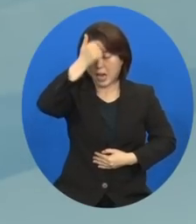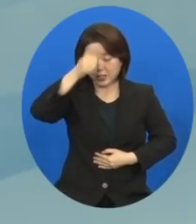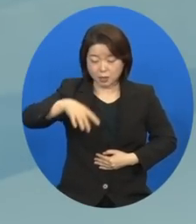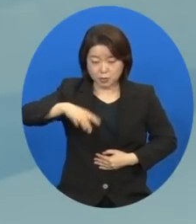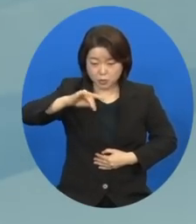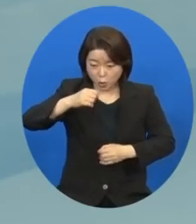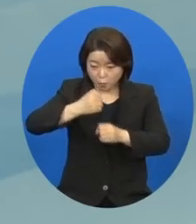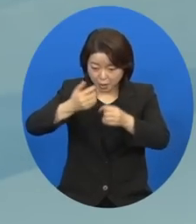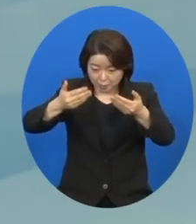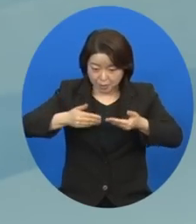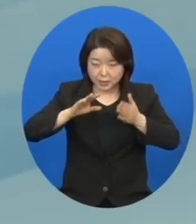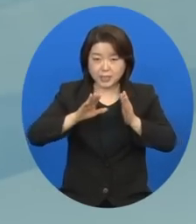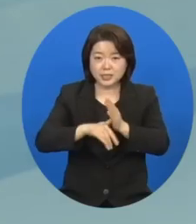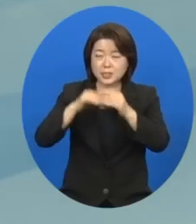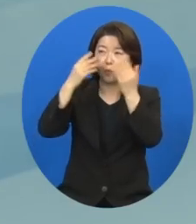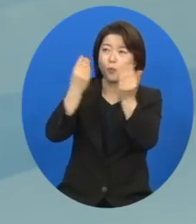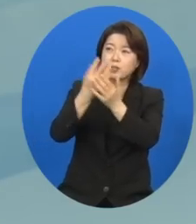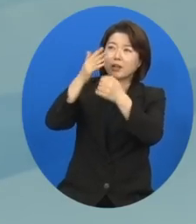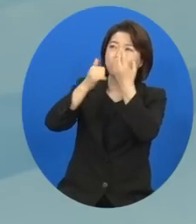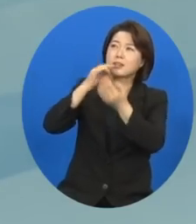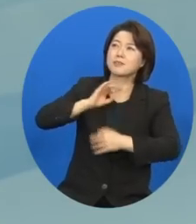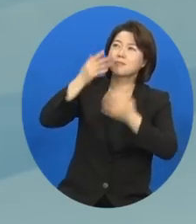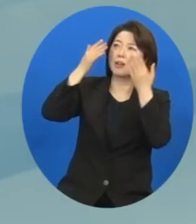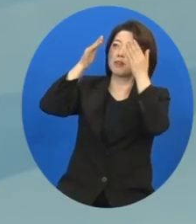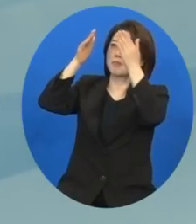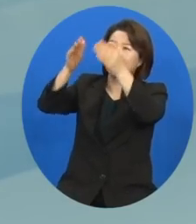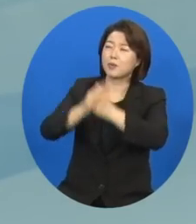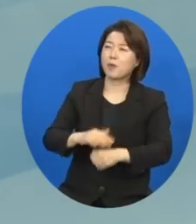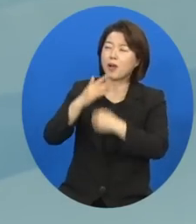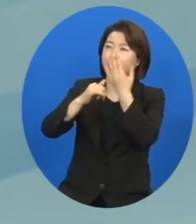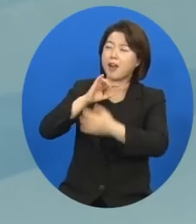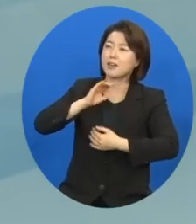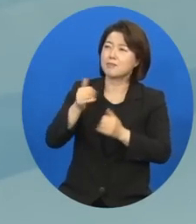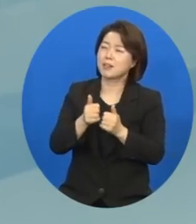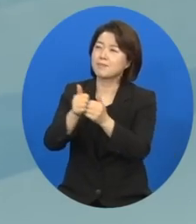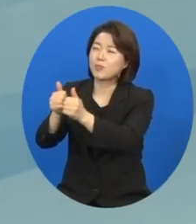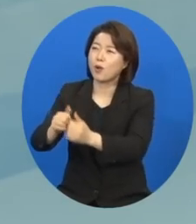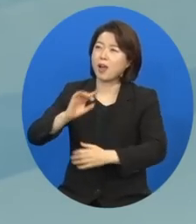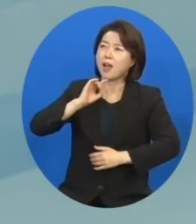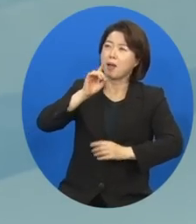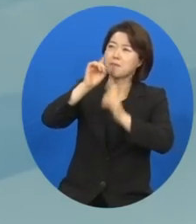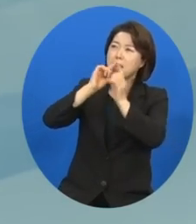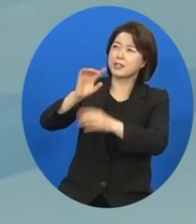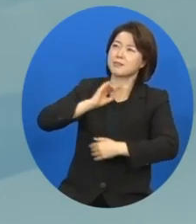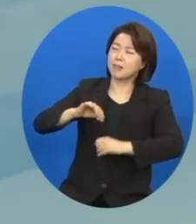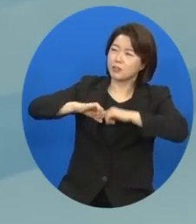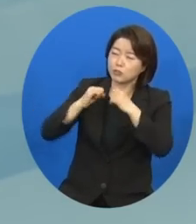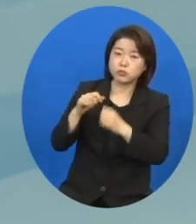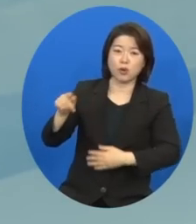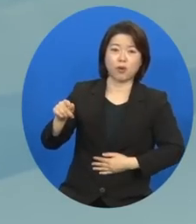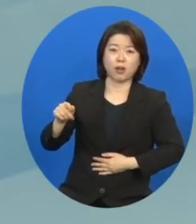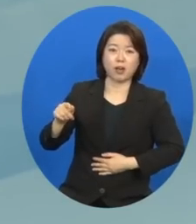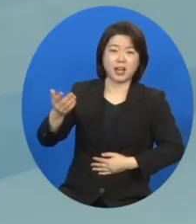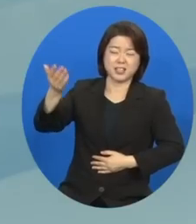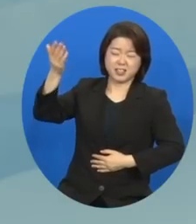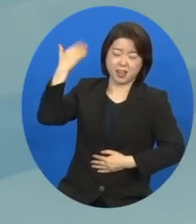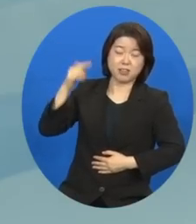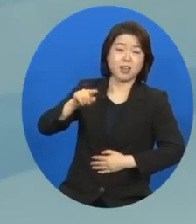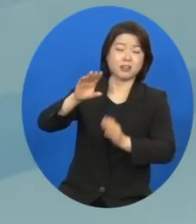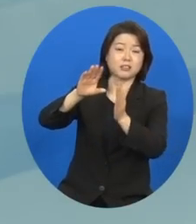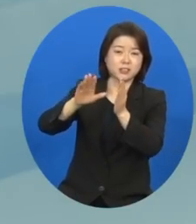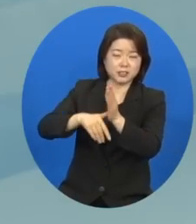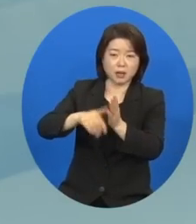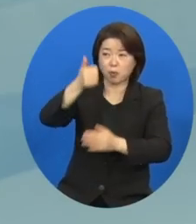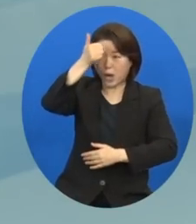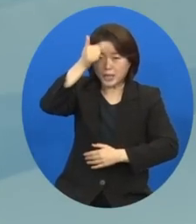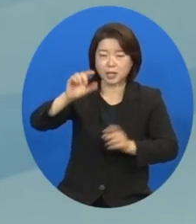때 온전히 하나님만 바라보고 하나님과 동행하며 그분의 말씀에만 순종했던 그 사람, 바로 그때 그 삶이 바로